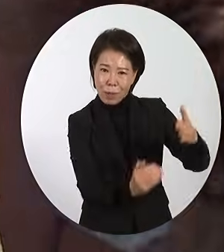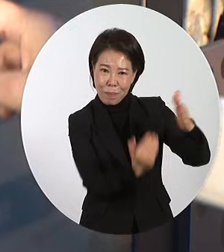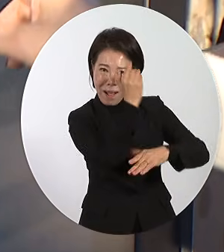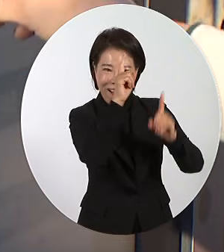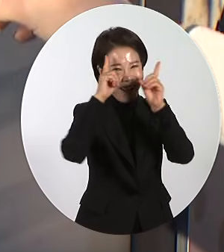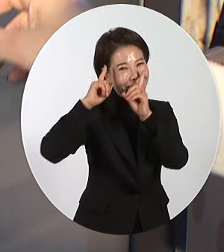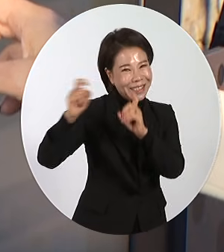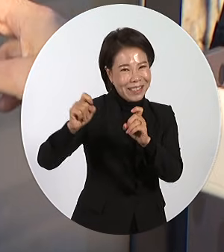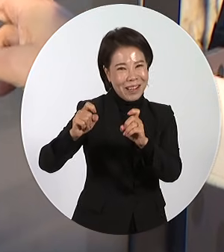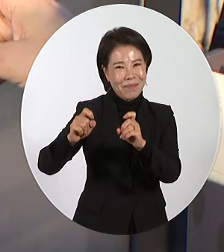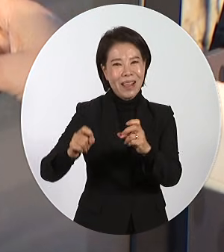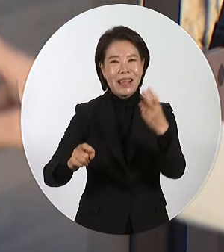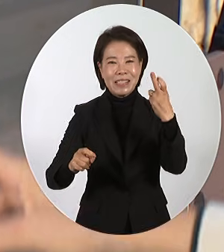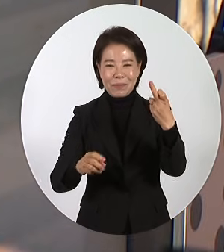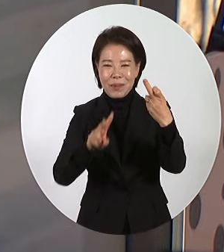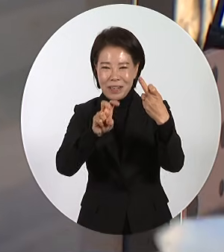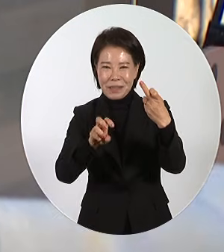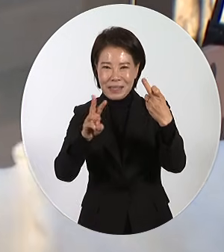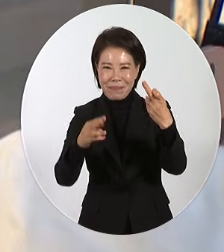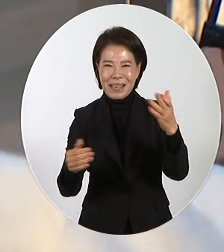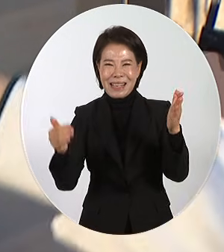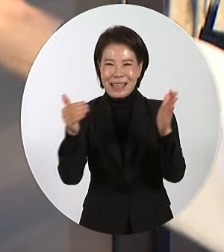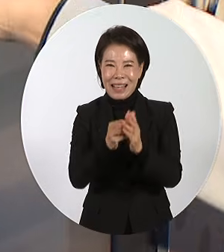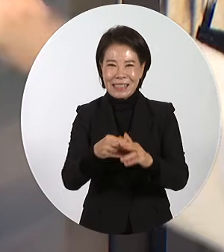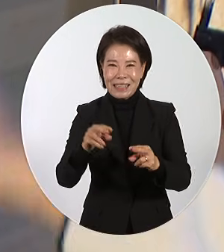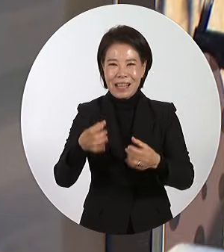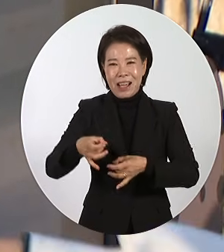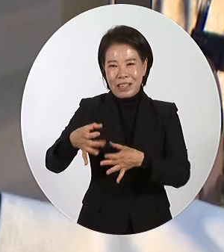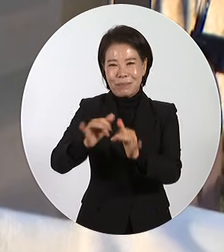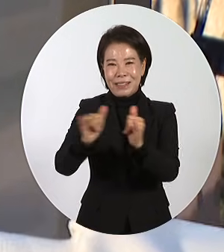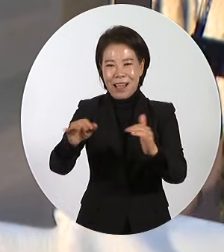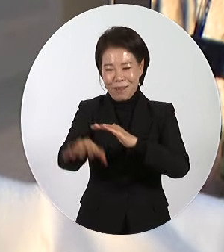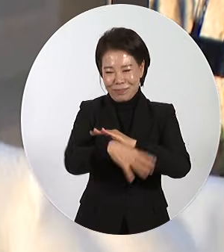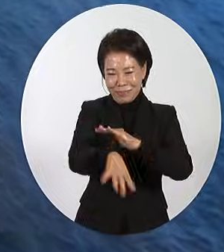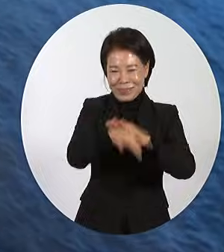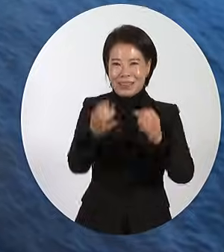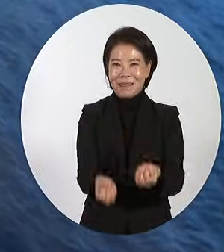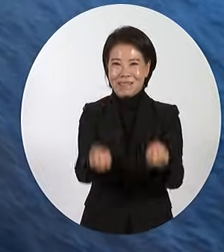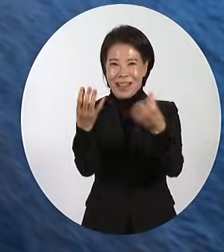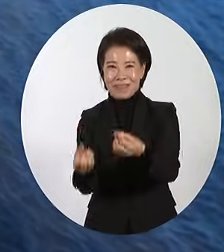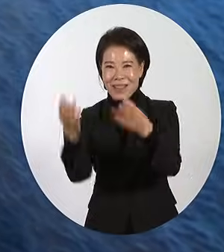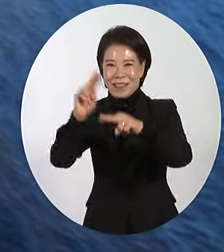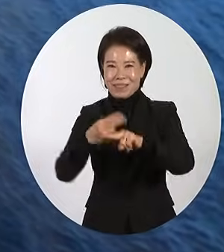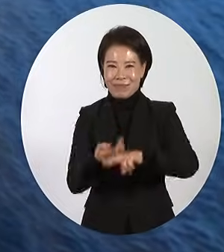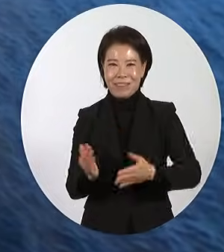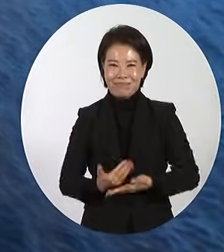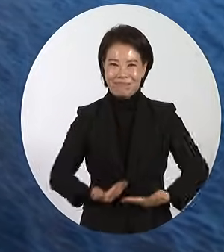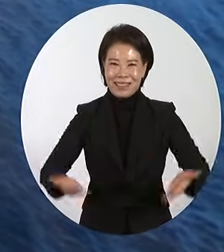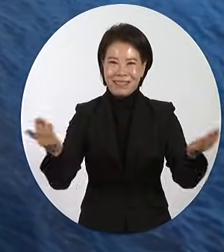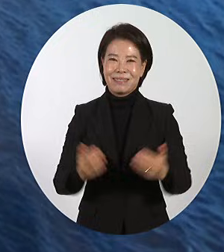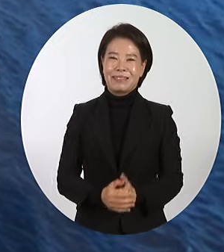달성을 기념해 오는 23일까지 기부자 추천 이벤트를 진행합니다.